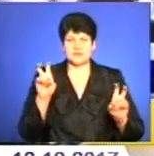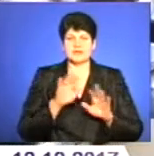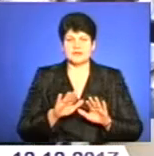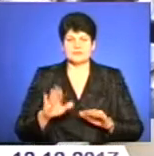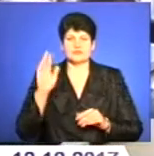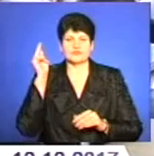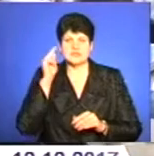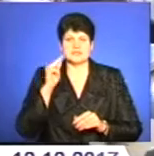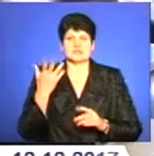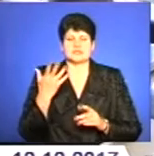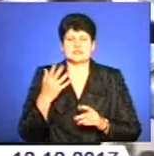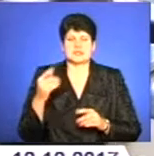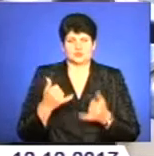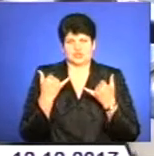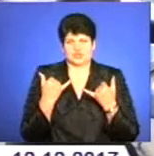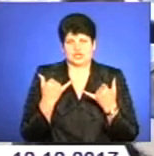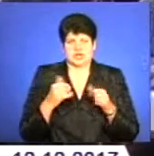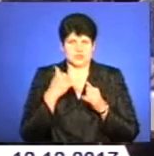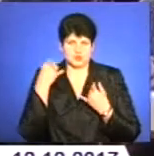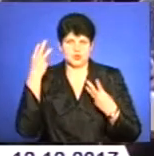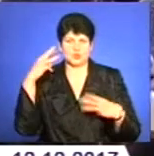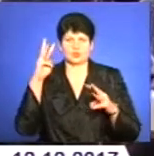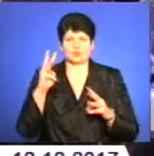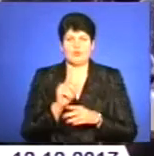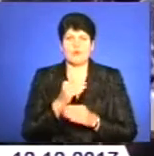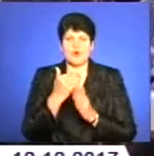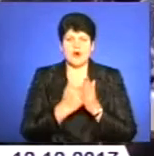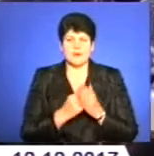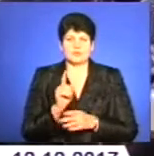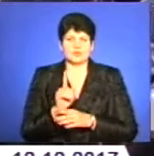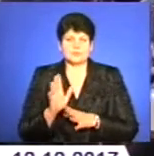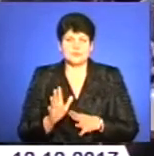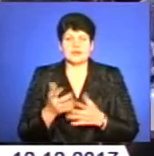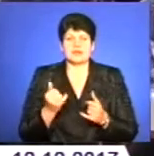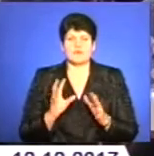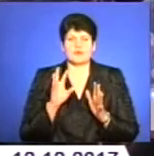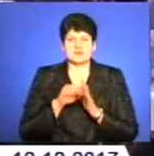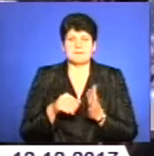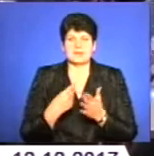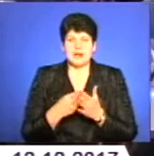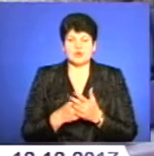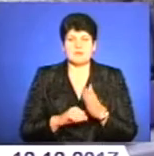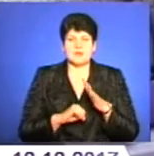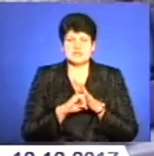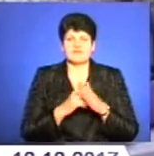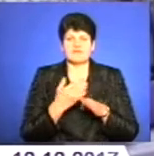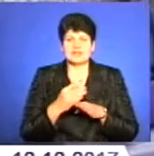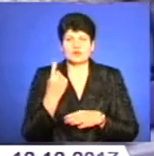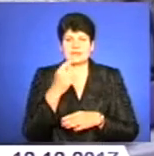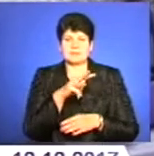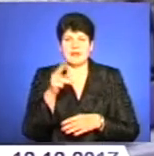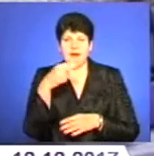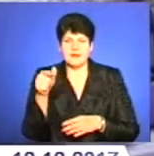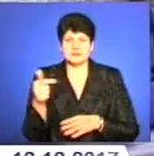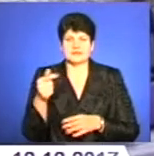навчатимуться за осучасненою програмою і стандартами. На розвиток матеріальної бази для впровадження проекту уряд виділив більше 1